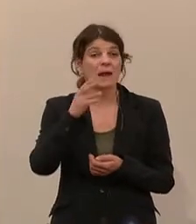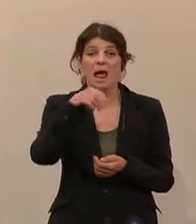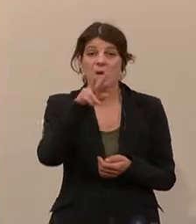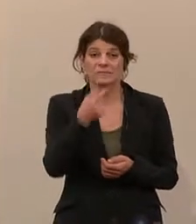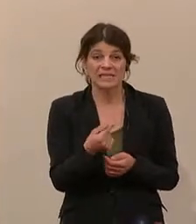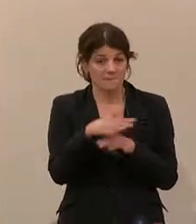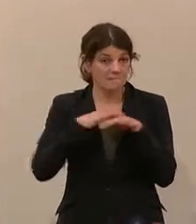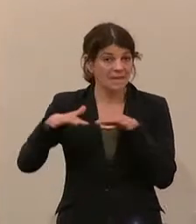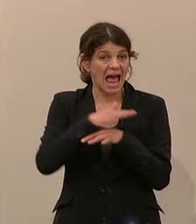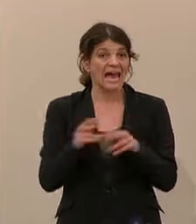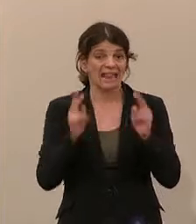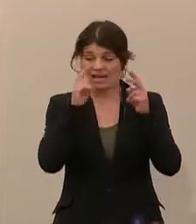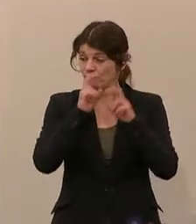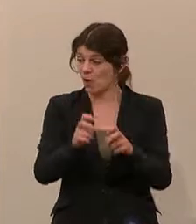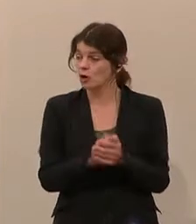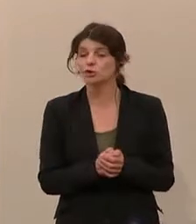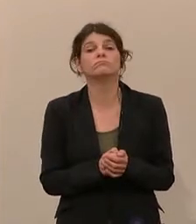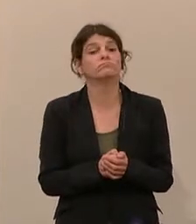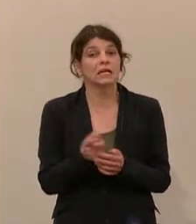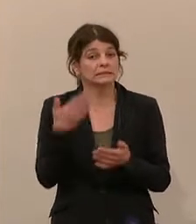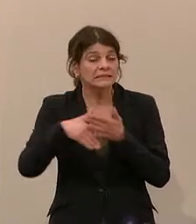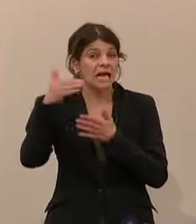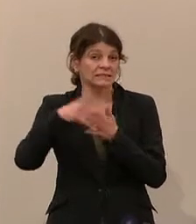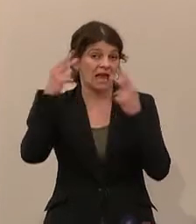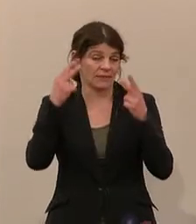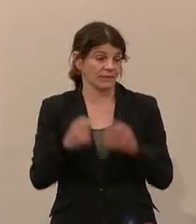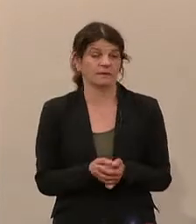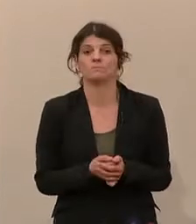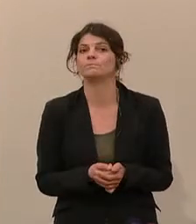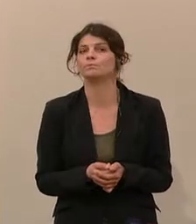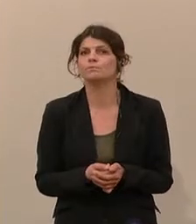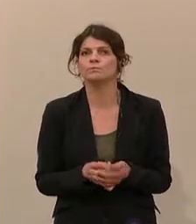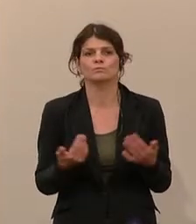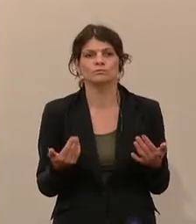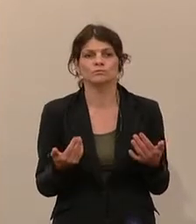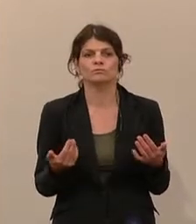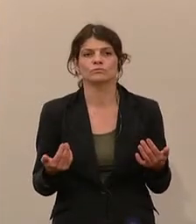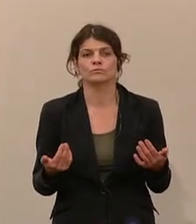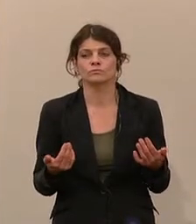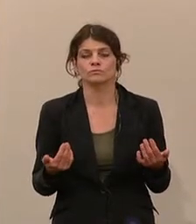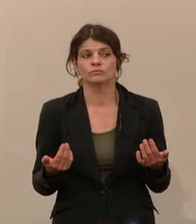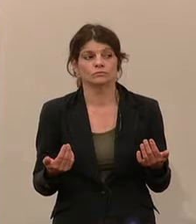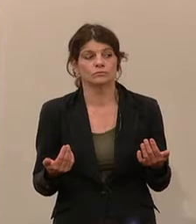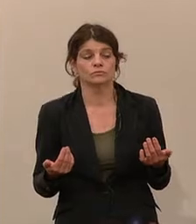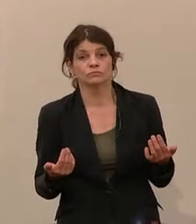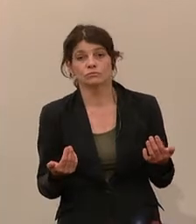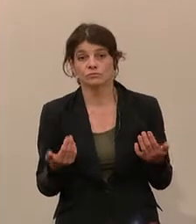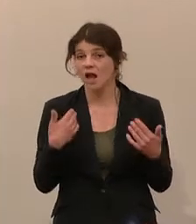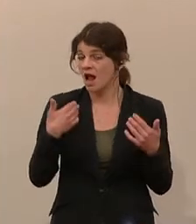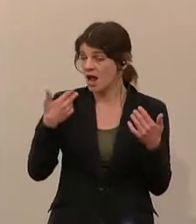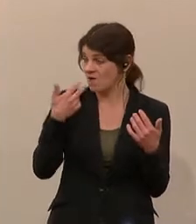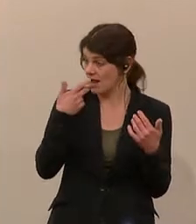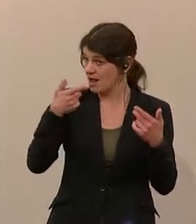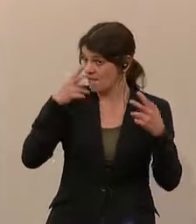der Energieforschung einen ganz, ganz wichtigen Träger, wenn es darum geht, zu forschen. Herr Bundesminister hat schon erwähnt, wir